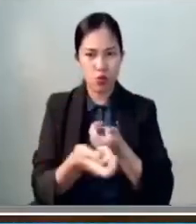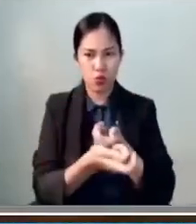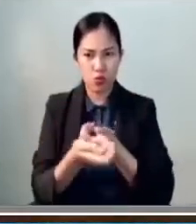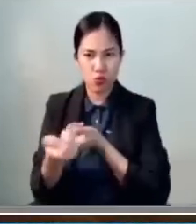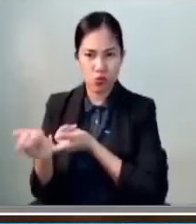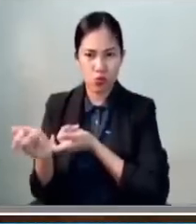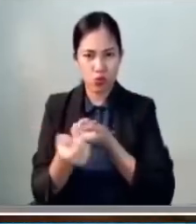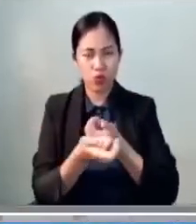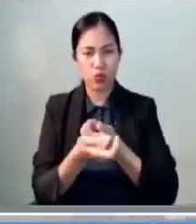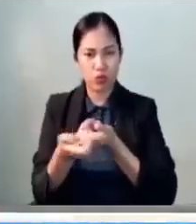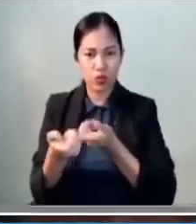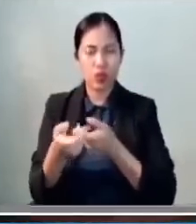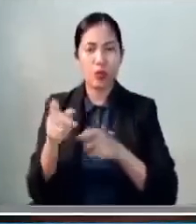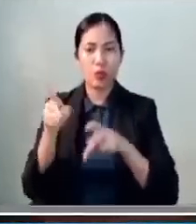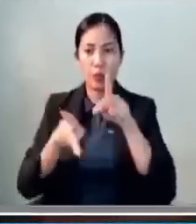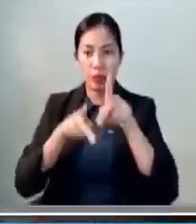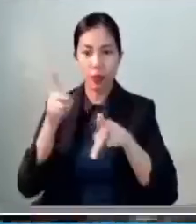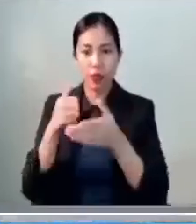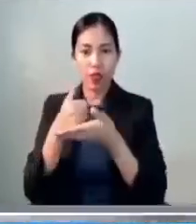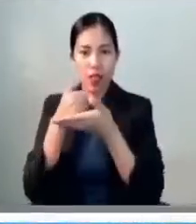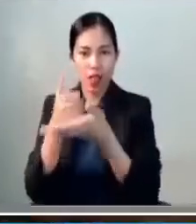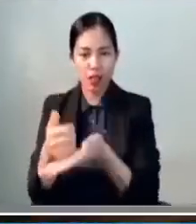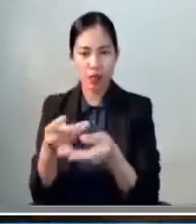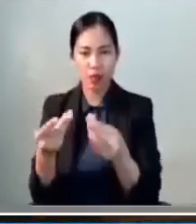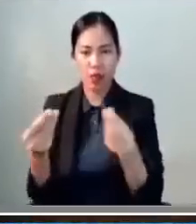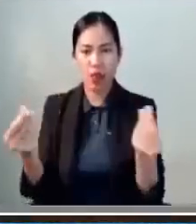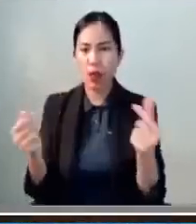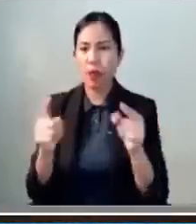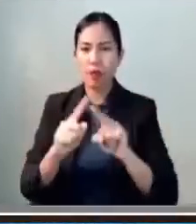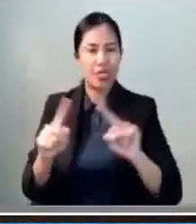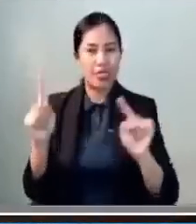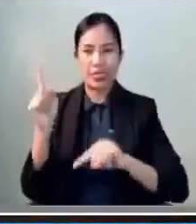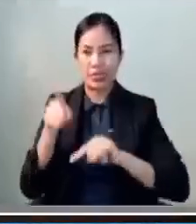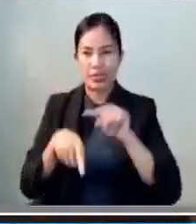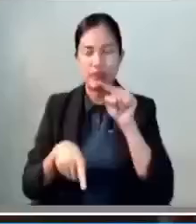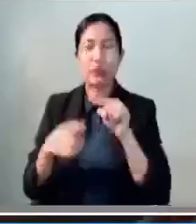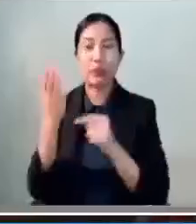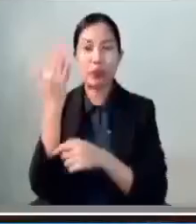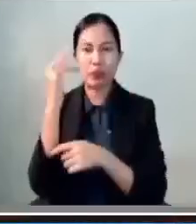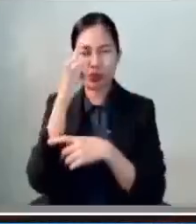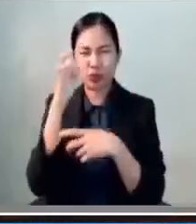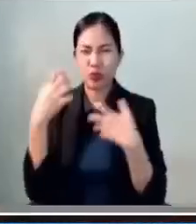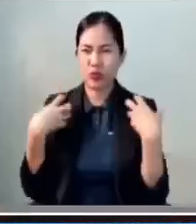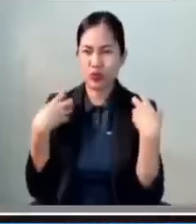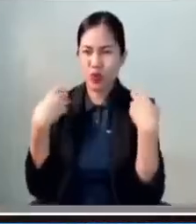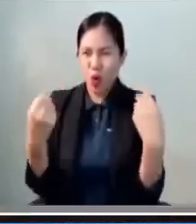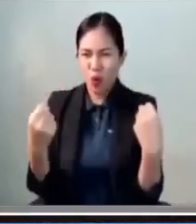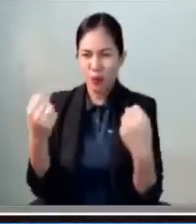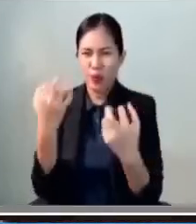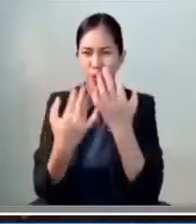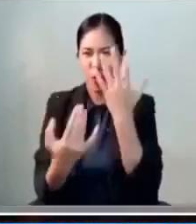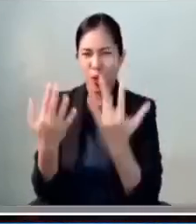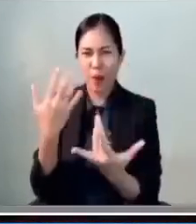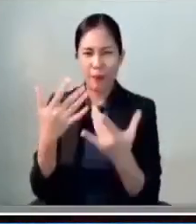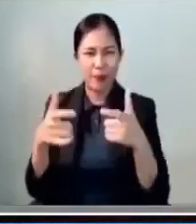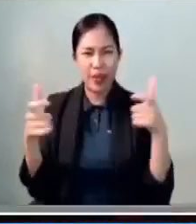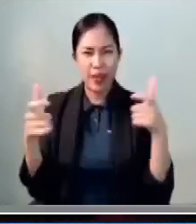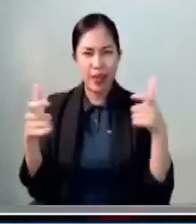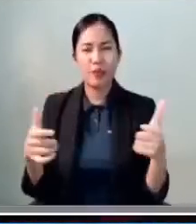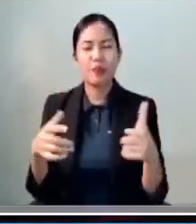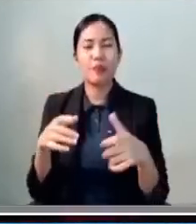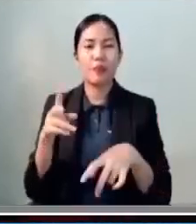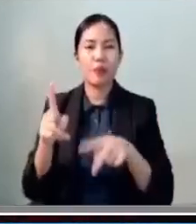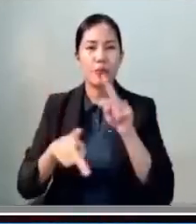ilang residente sa pag-apula pero hindi kinaya sa laki ng apoy. Marami ang naging abala sa pagsalba ng kanilang mga gamit. Tulog po